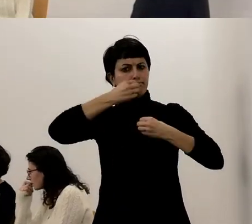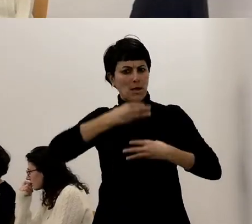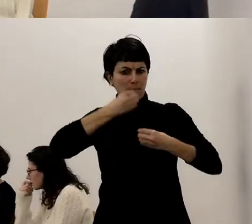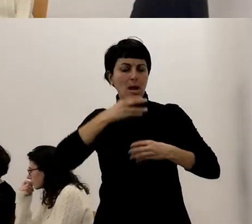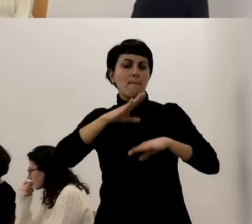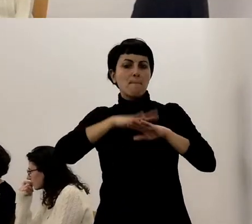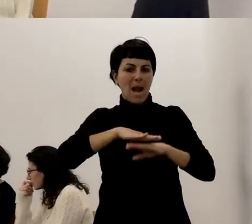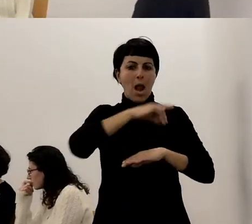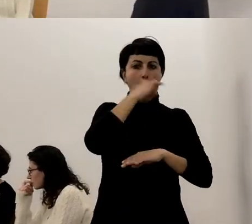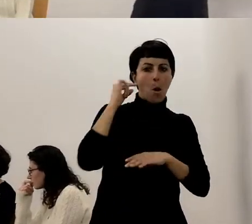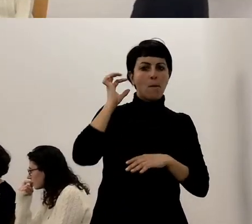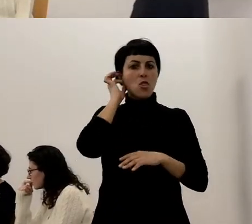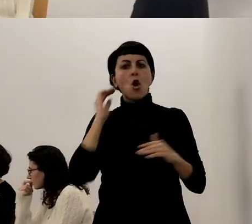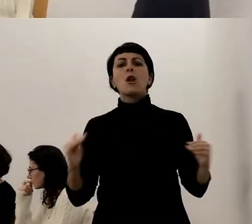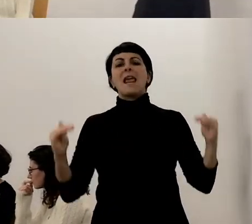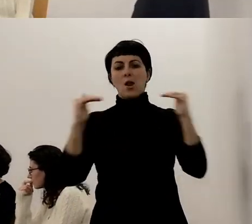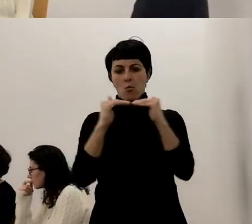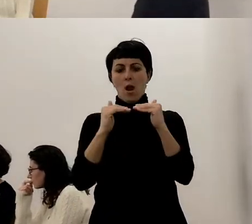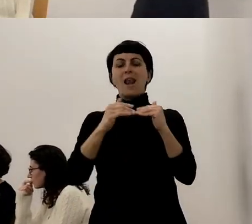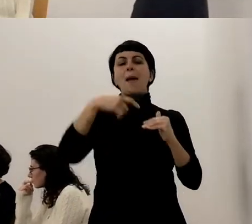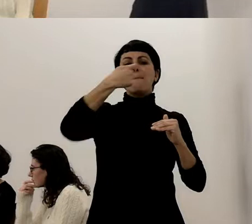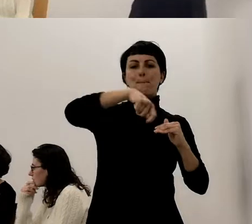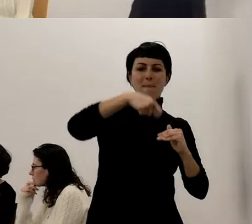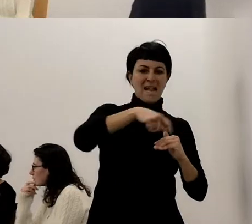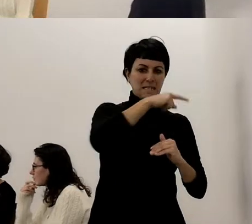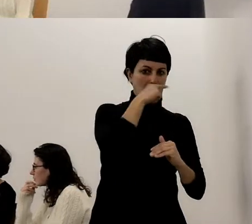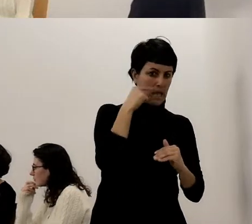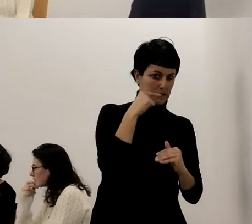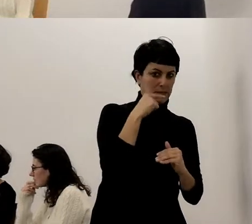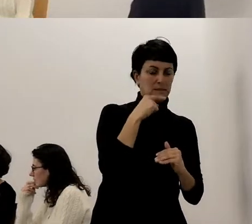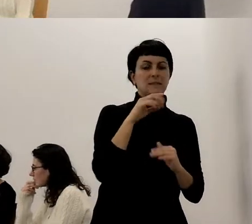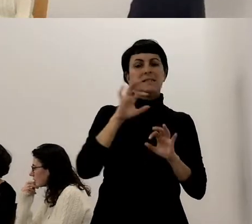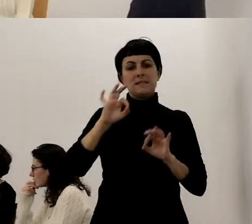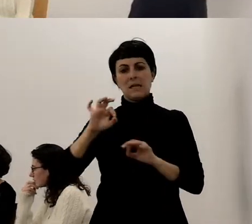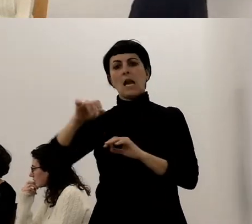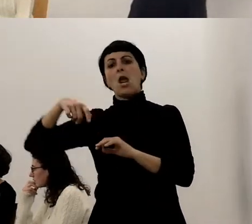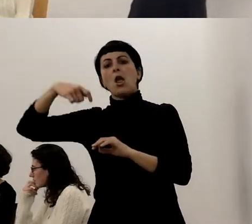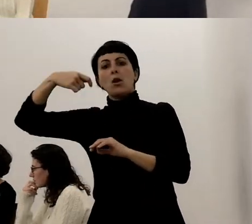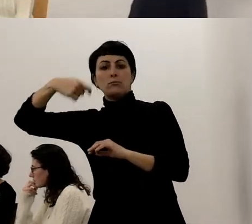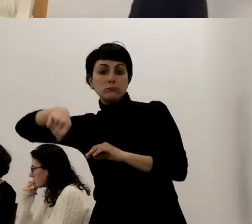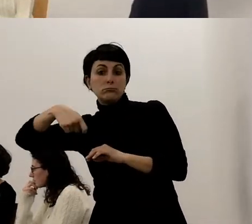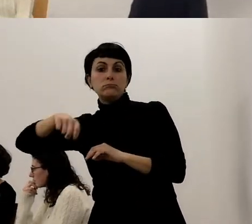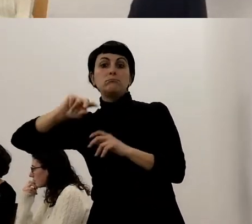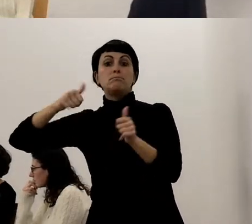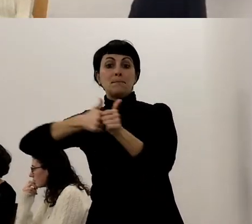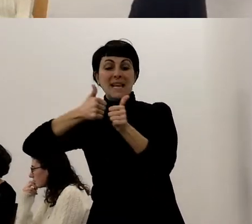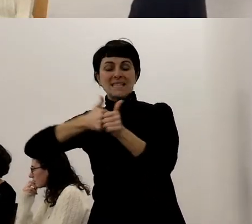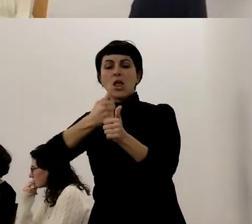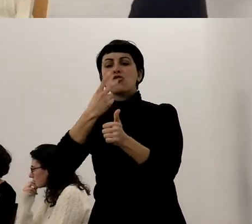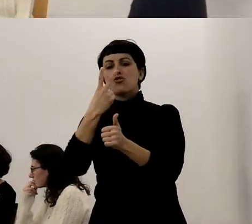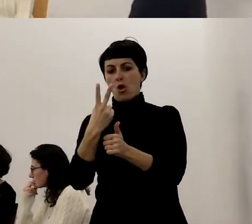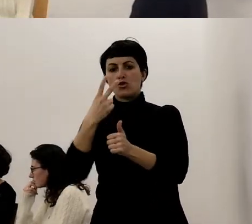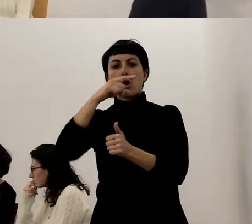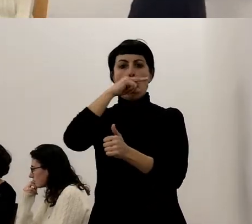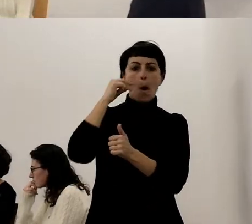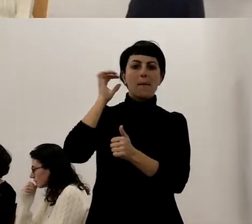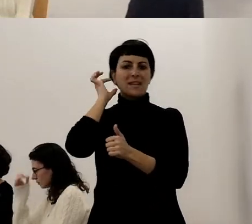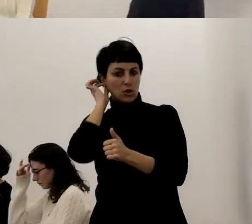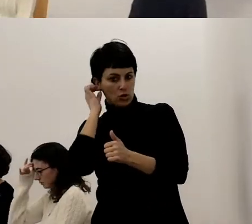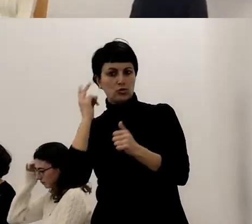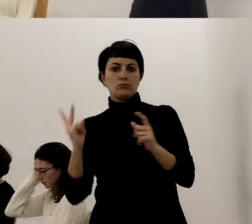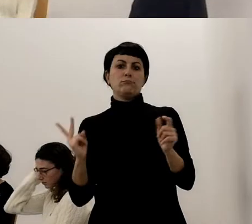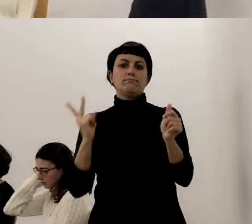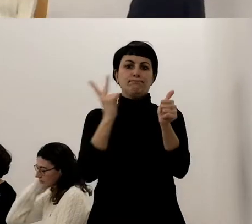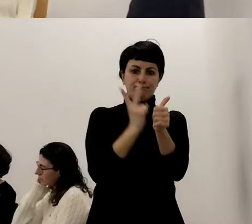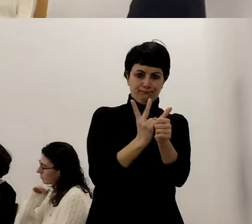nombre de dones. Hi ha un president, però hi ha dues vicepresidències, una és una noia i l'altra és un noi. I després sí que